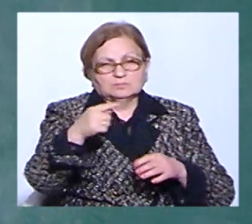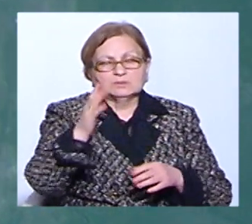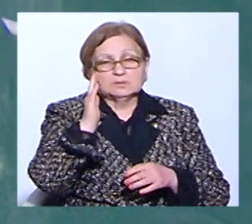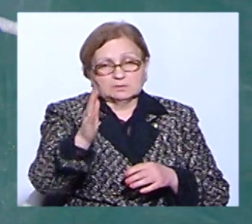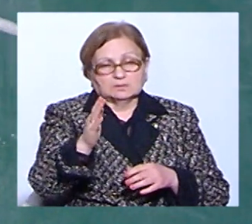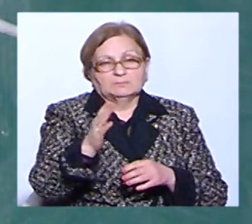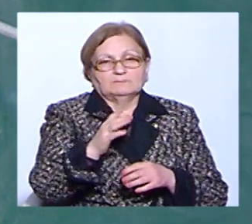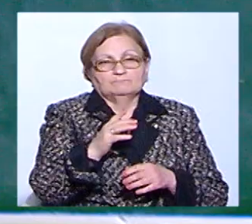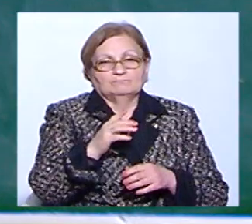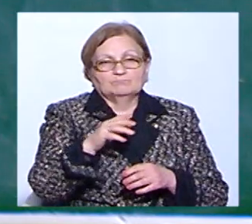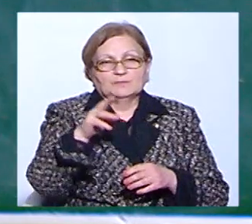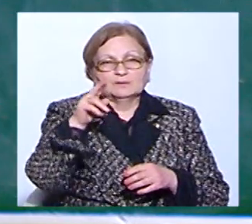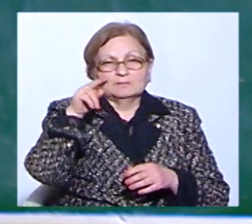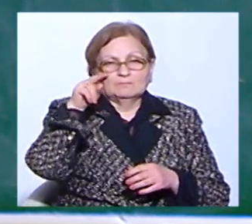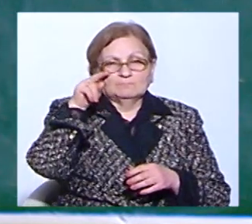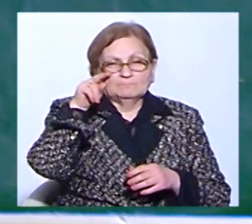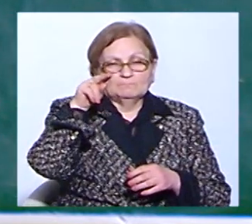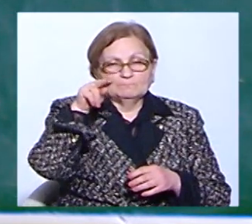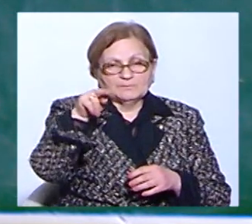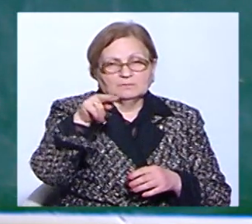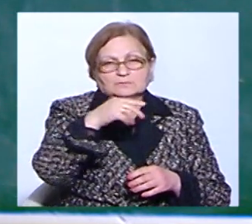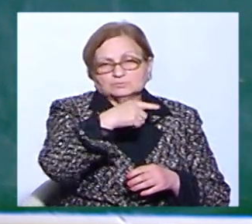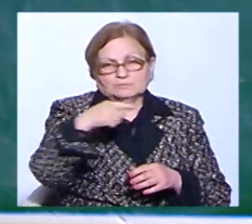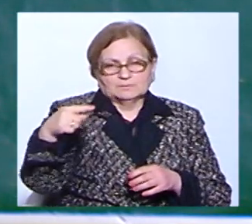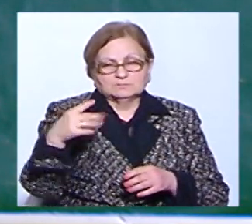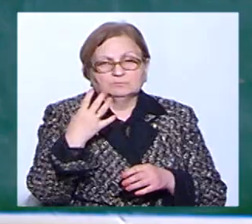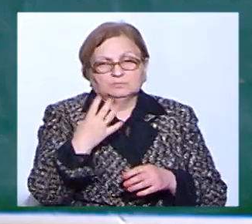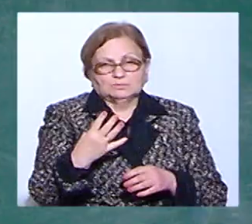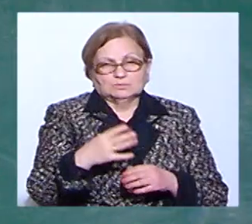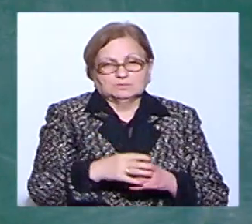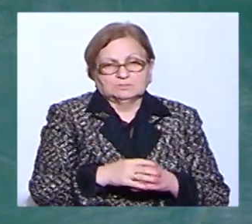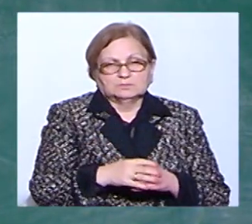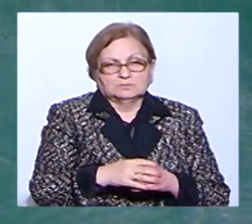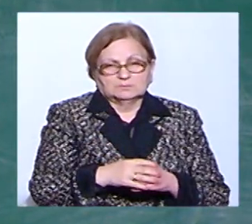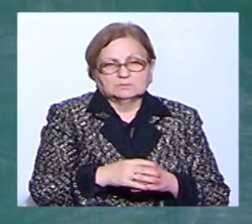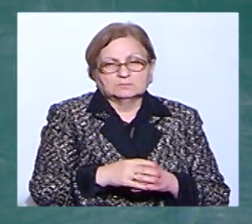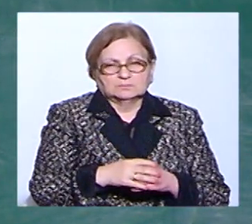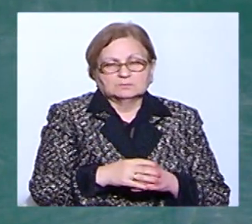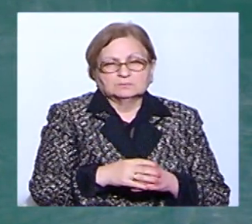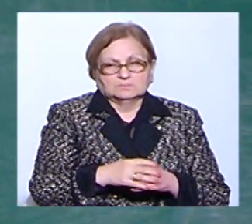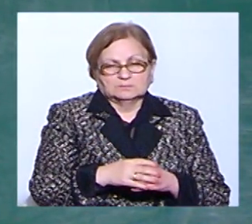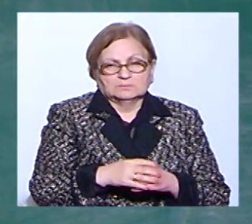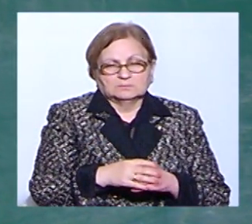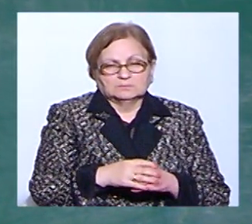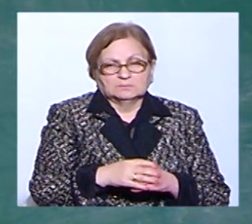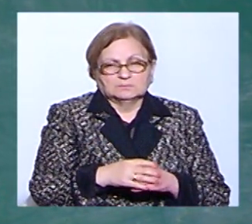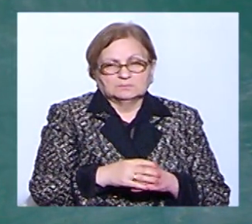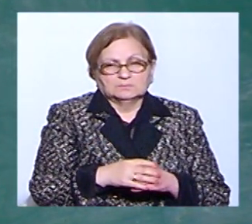იქნება უკვე პი შეფარდებული 4-თან, ხო, იმიტომ რომ ზემოთ იყო ეგ პირამიდა. პი შეფარდებული